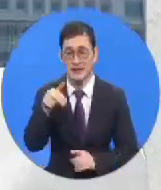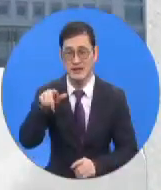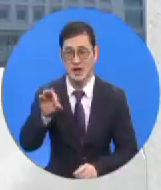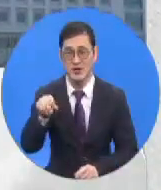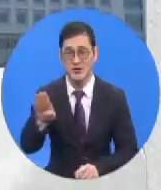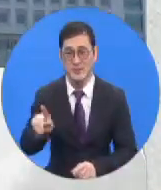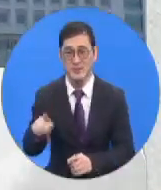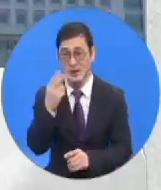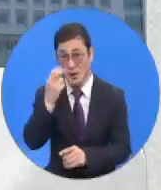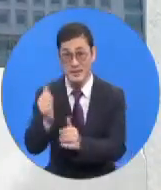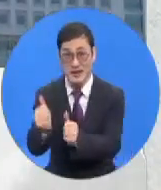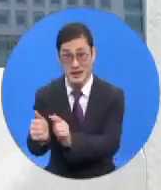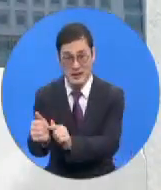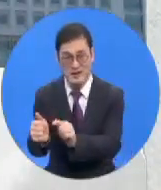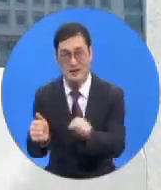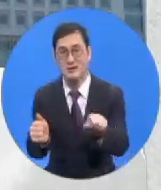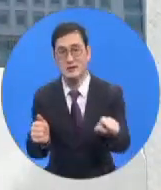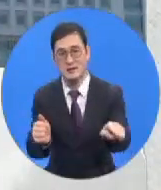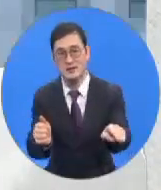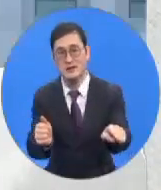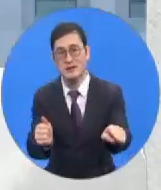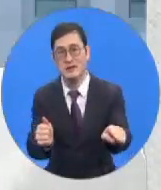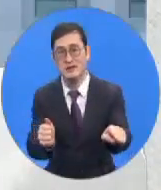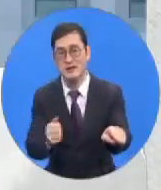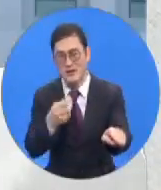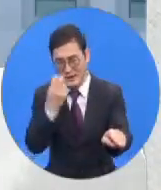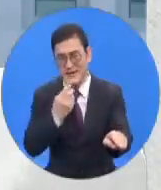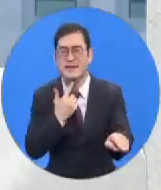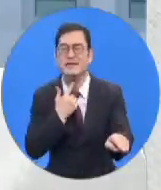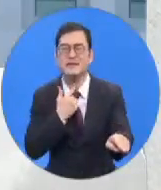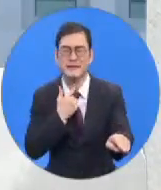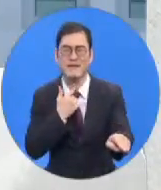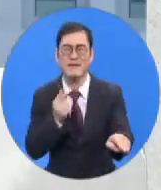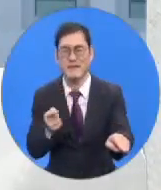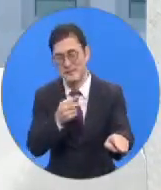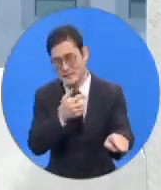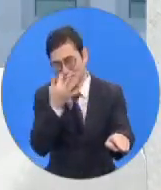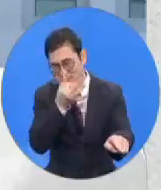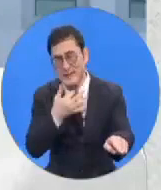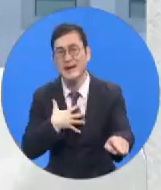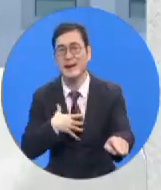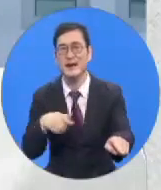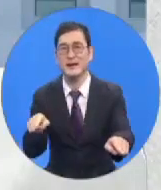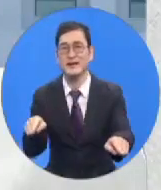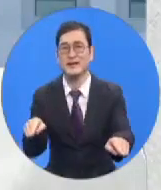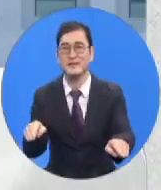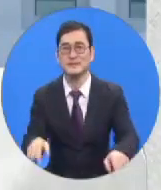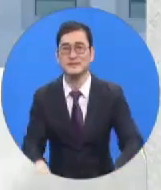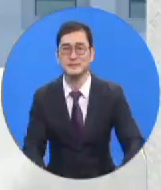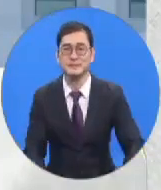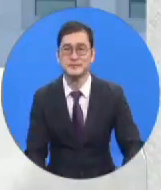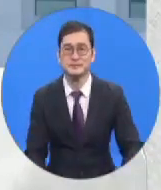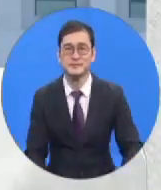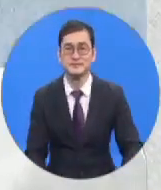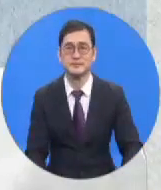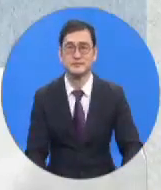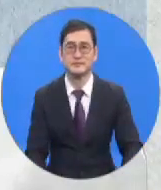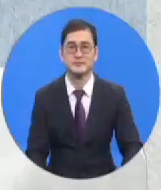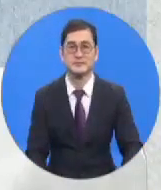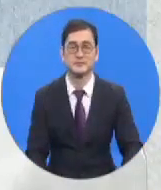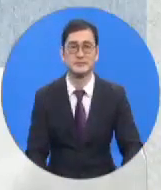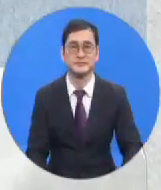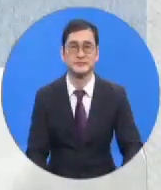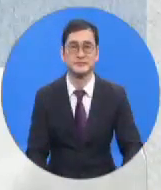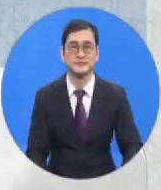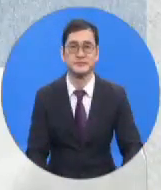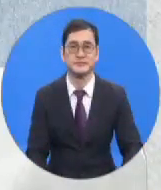때문에 김학의 사건이 본 사건이라고 하면 지금 이 사건은 거기서 파생되는 사건이라고 판단할 수도 있지 않겠습니까?